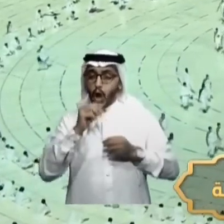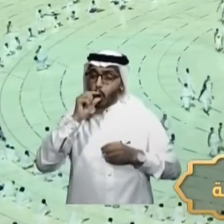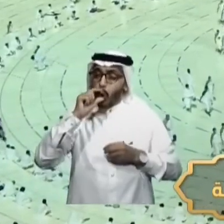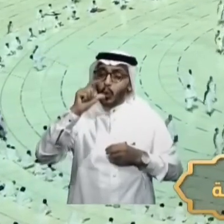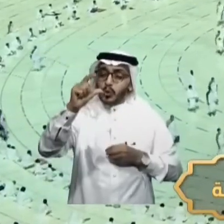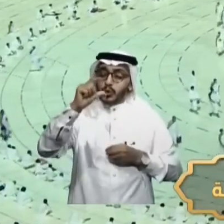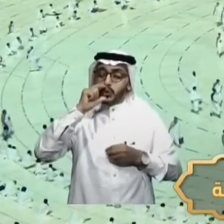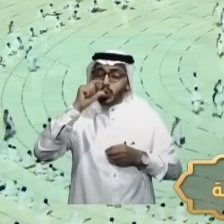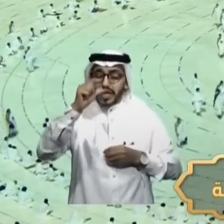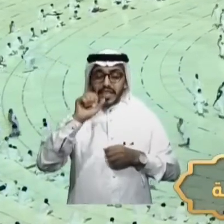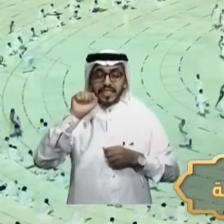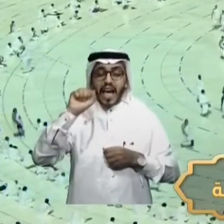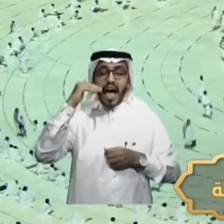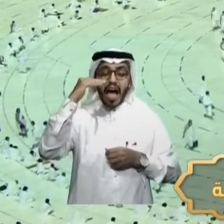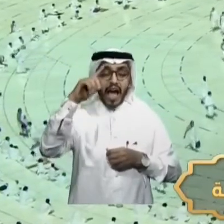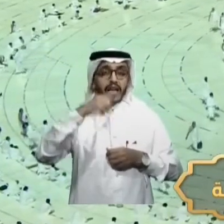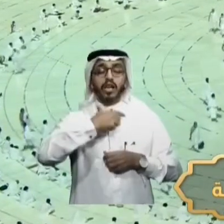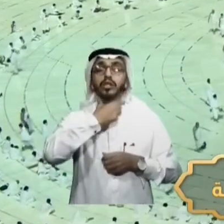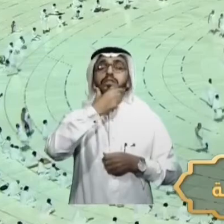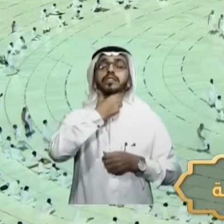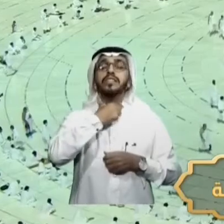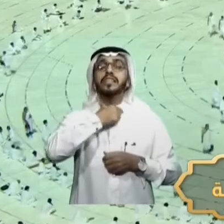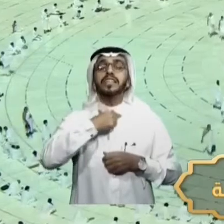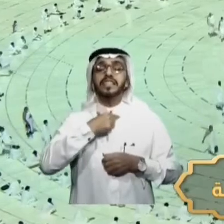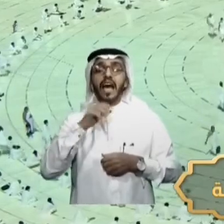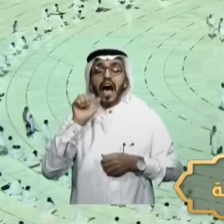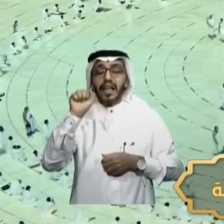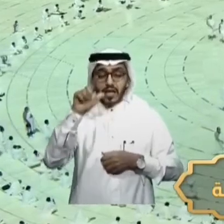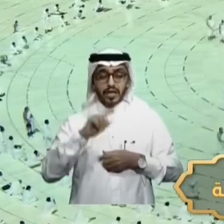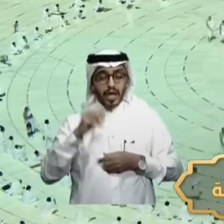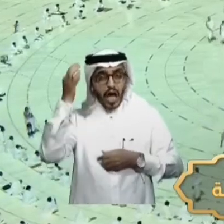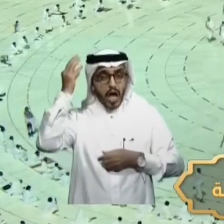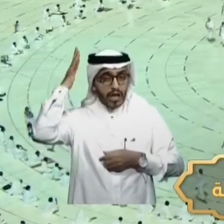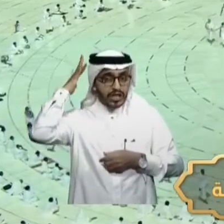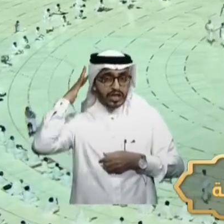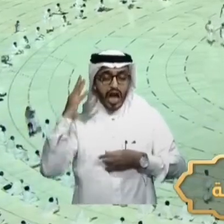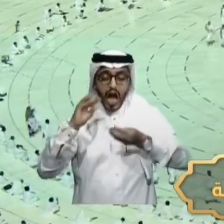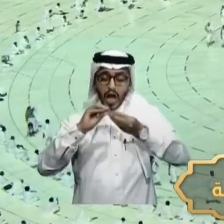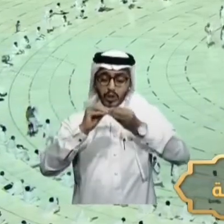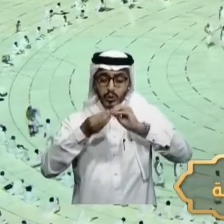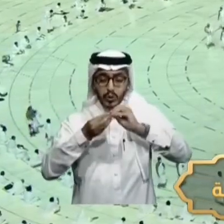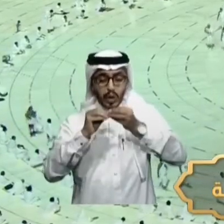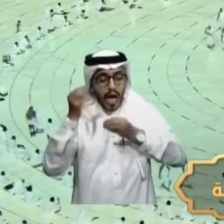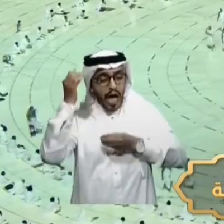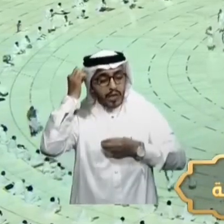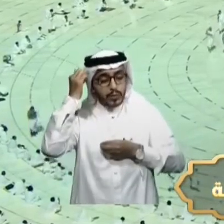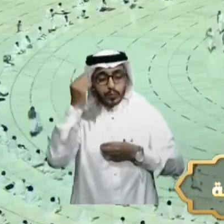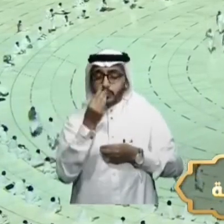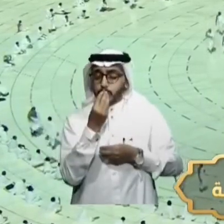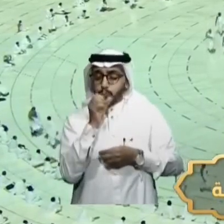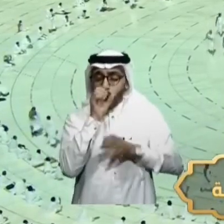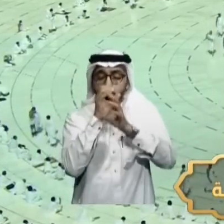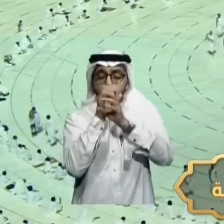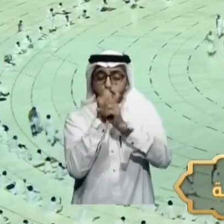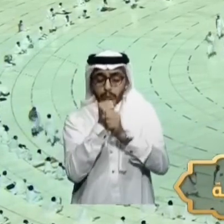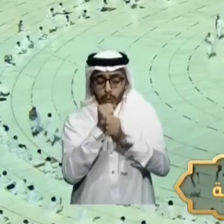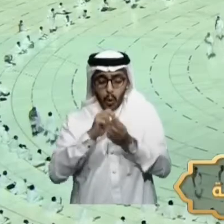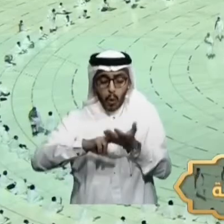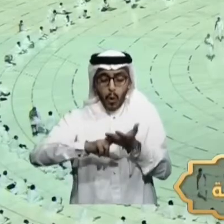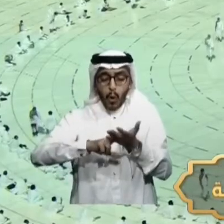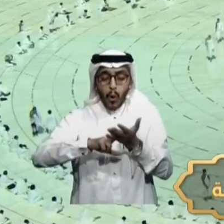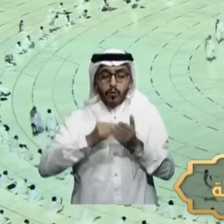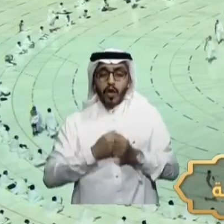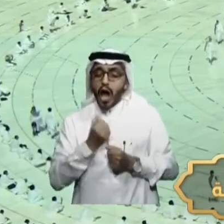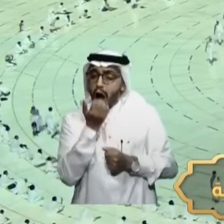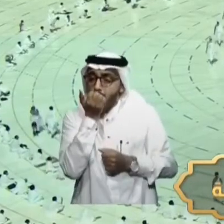صوته صحل، وفي عنقه سطع، شديد سواد الشعر، إذا صمت علاه الوقار،